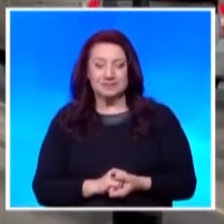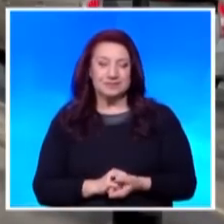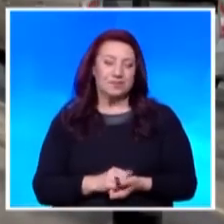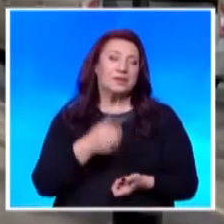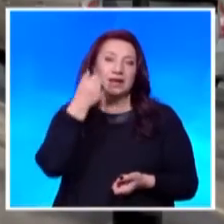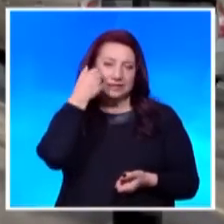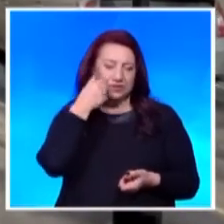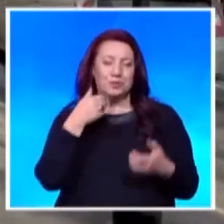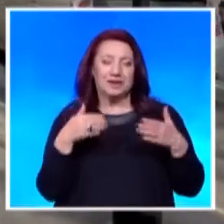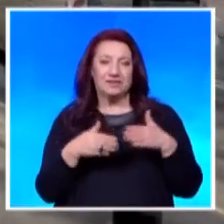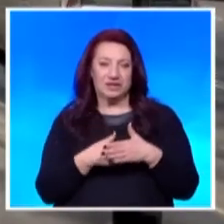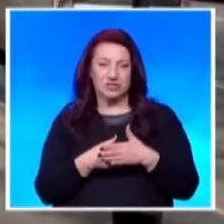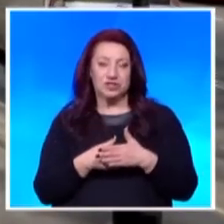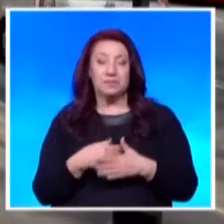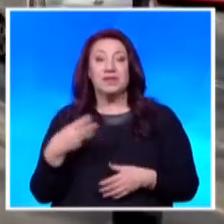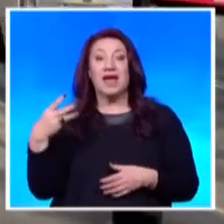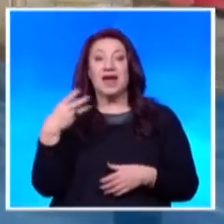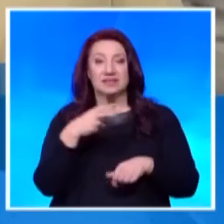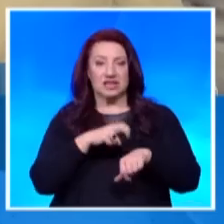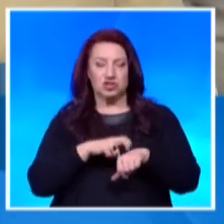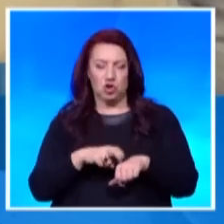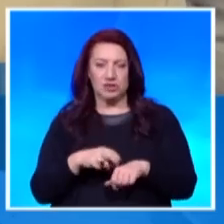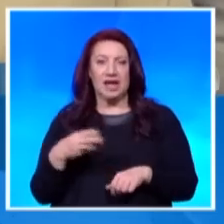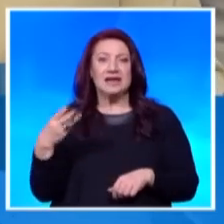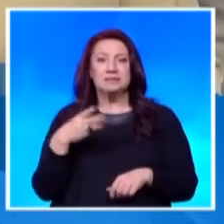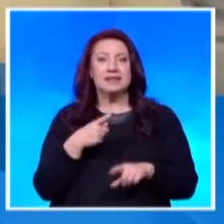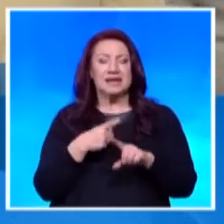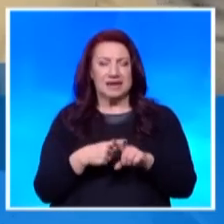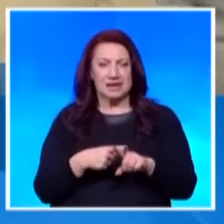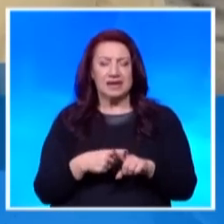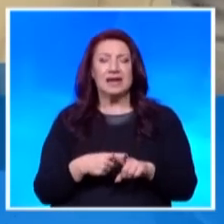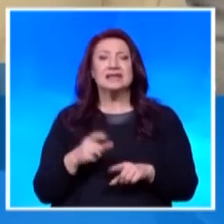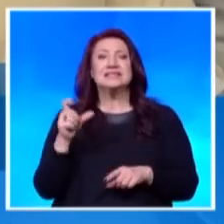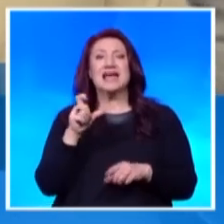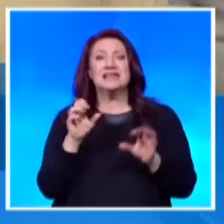Добър вечер. Елтън Джон, Елизабет Хърли, Сейди Фрост са част от